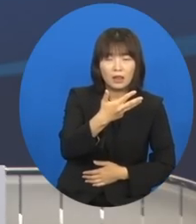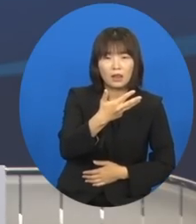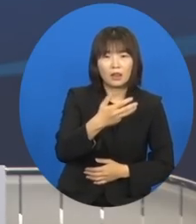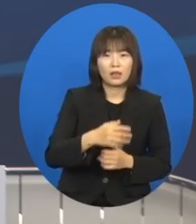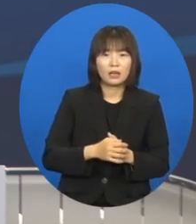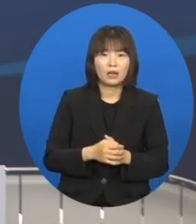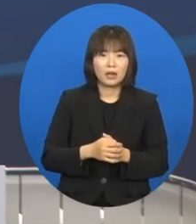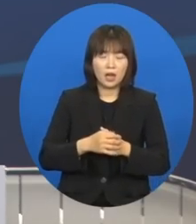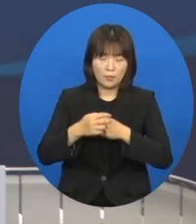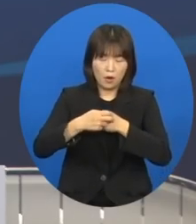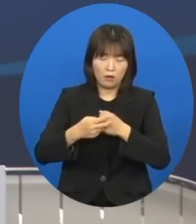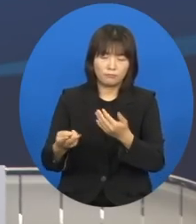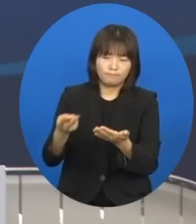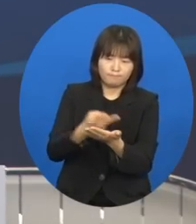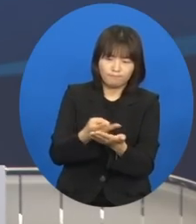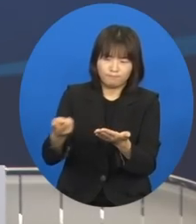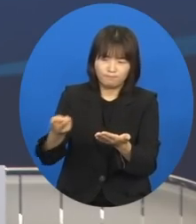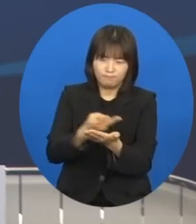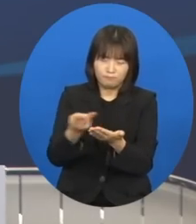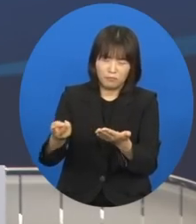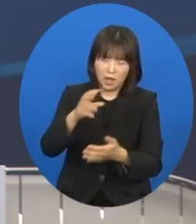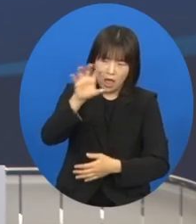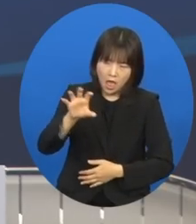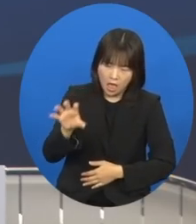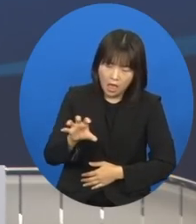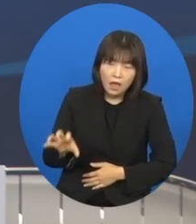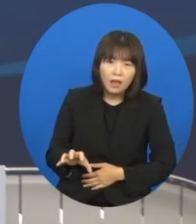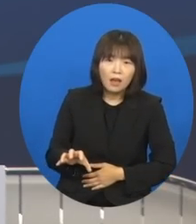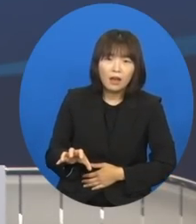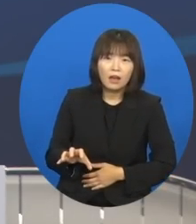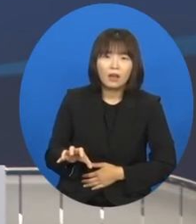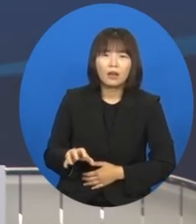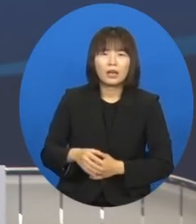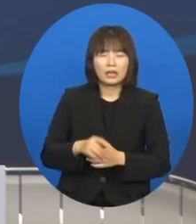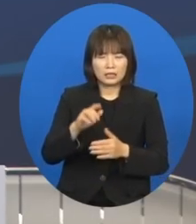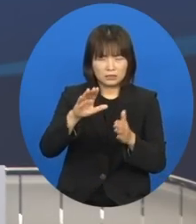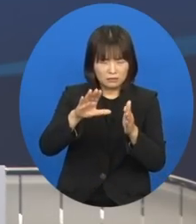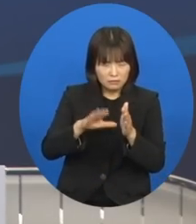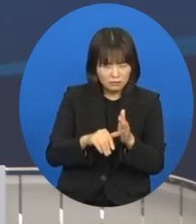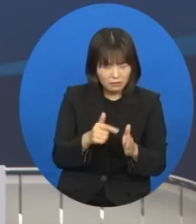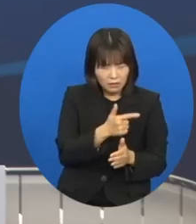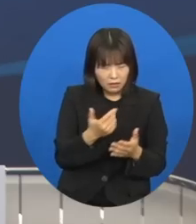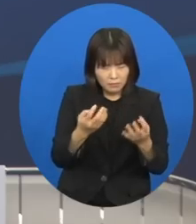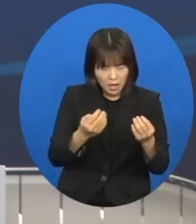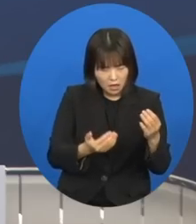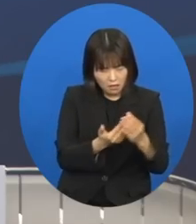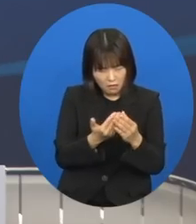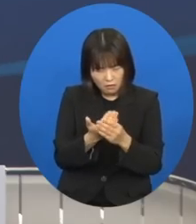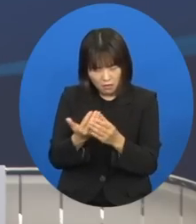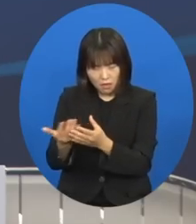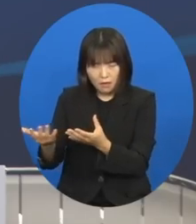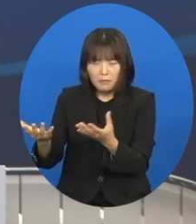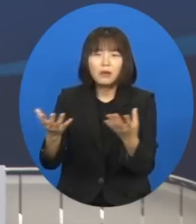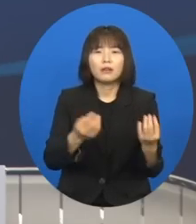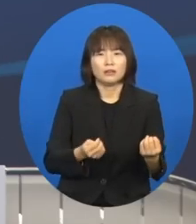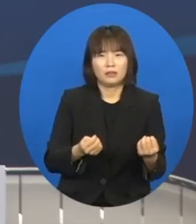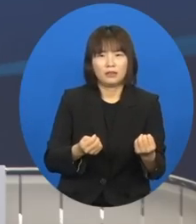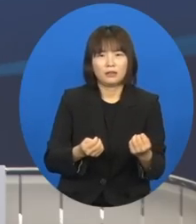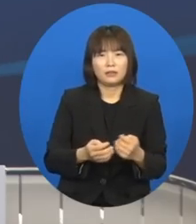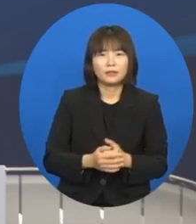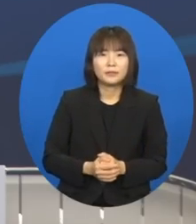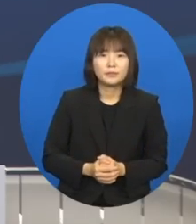병원에 입퇴원을 반복하면서 뭐 그 사이에 너무 많은 사건 사고가 있었습니다.